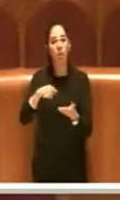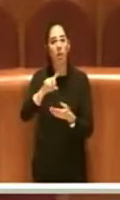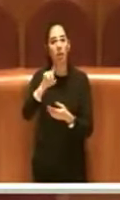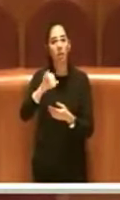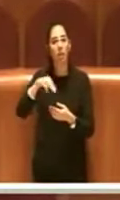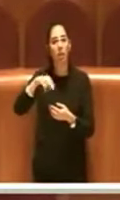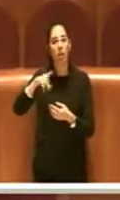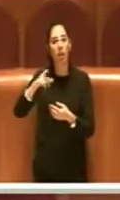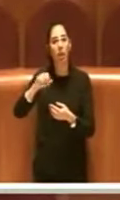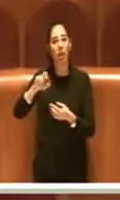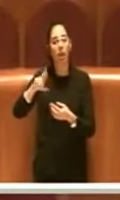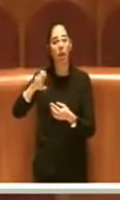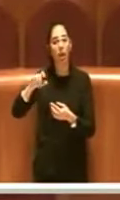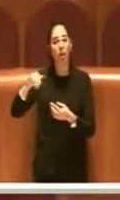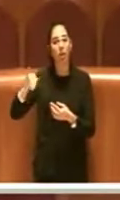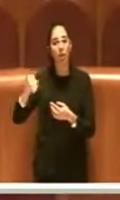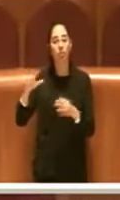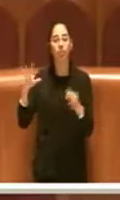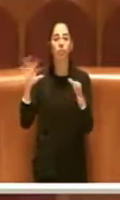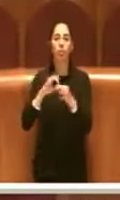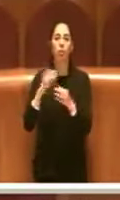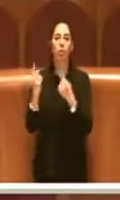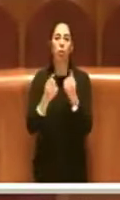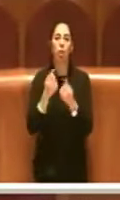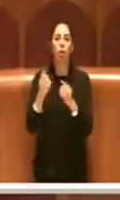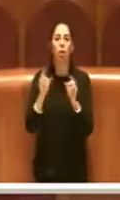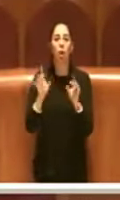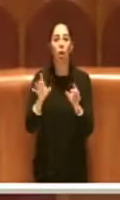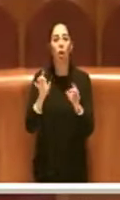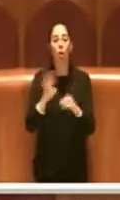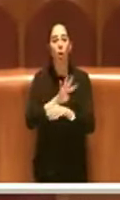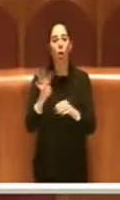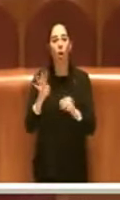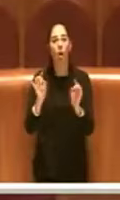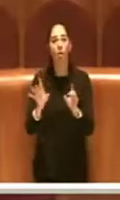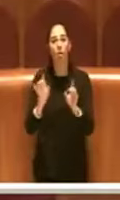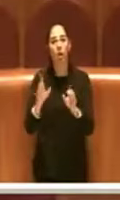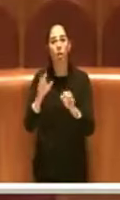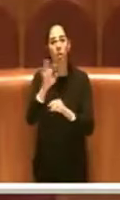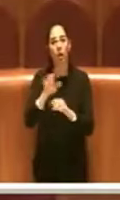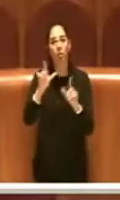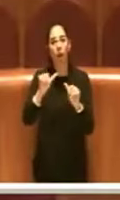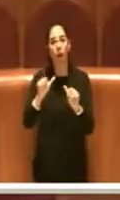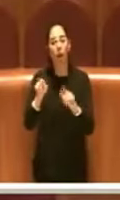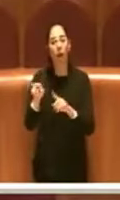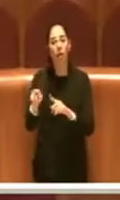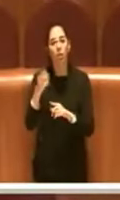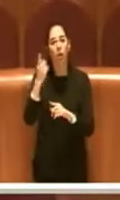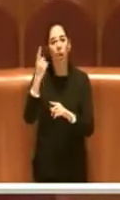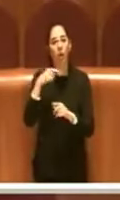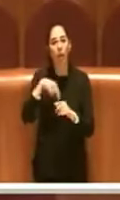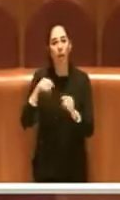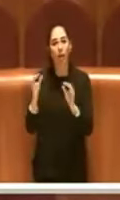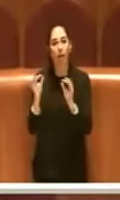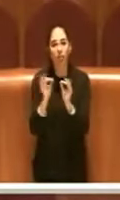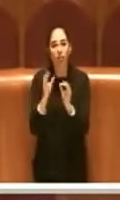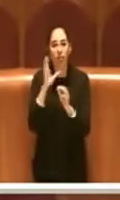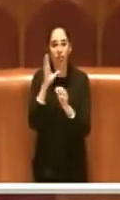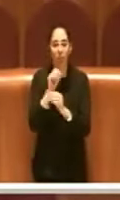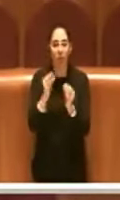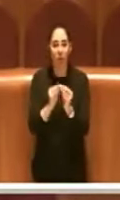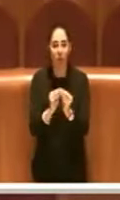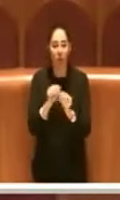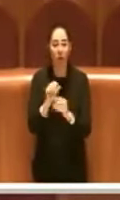merito alla situazione del coronavirus nella Regione Lazio. Il Presidente innanzitutto ha rassicurato